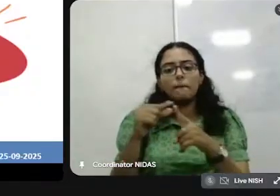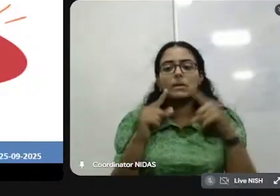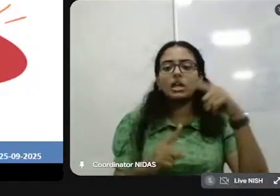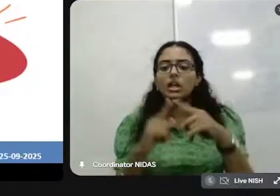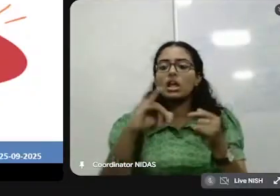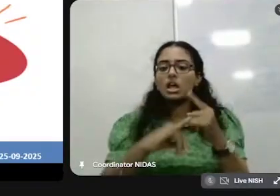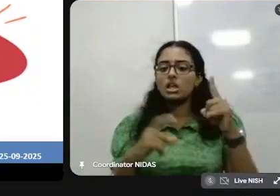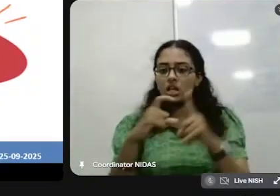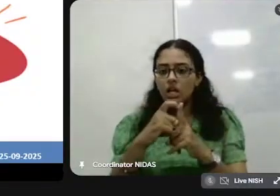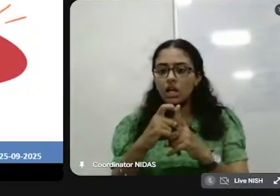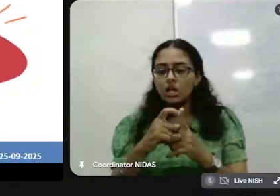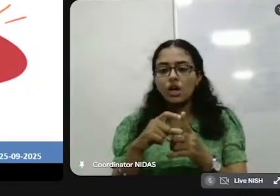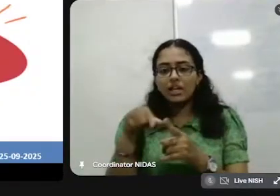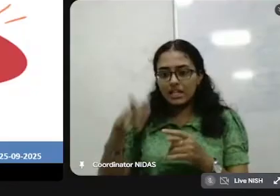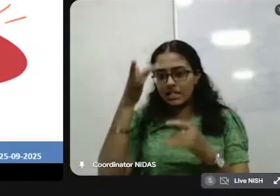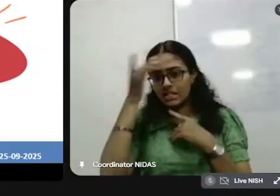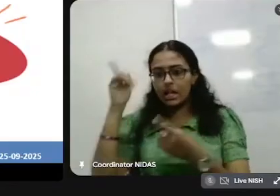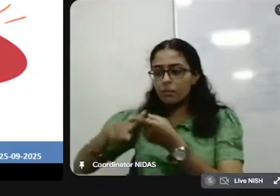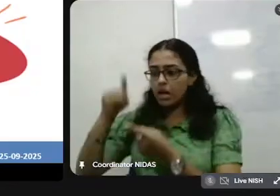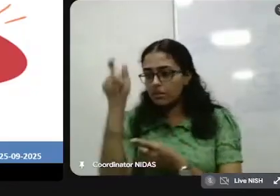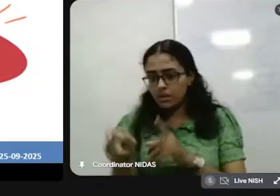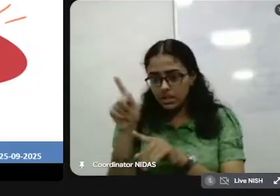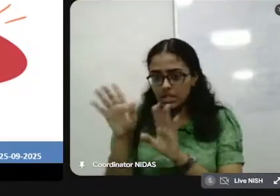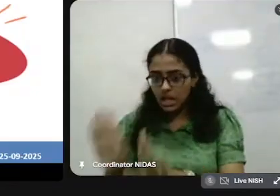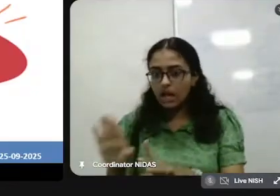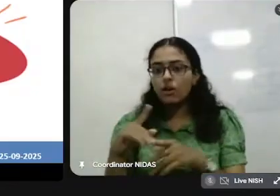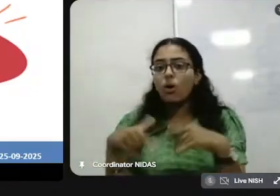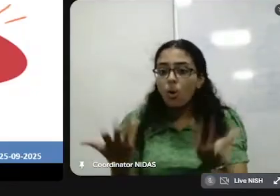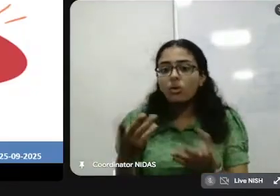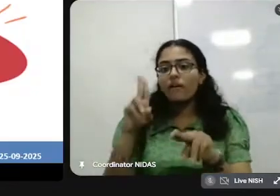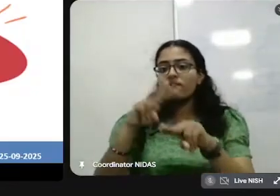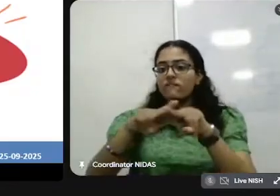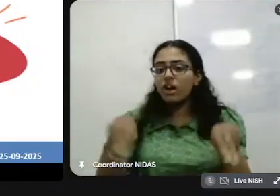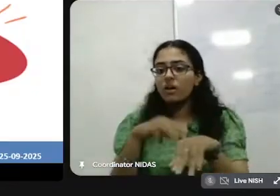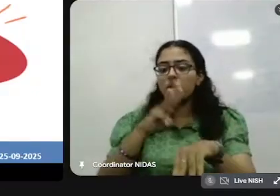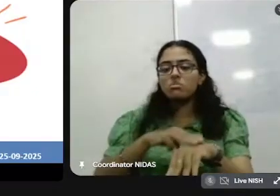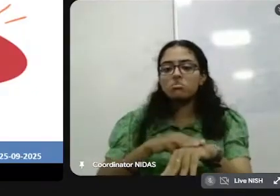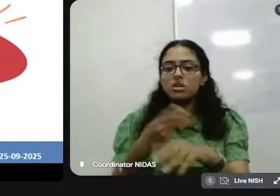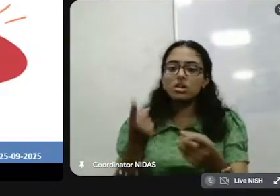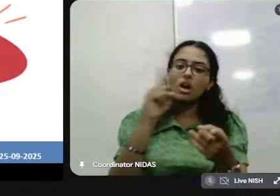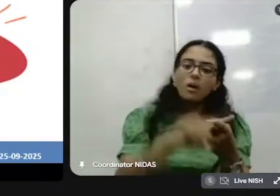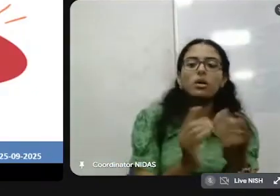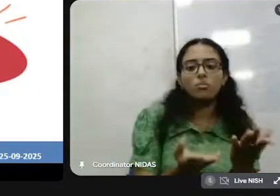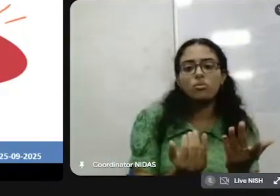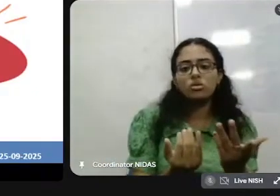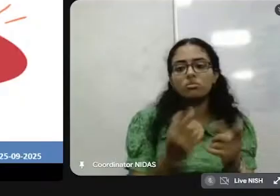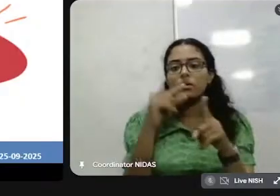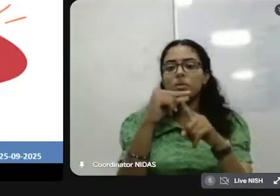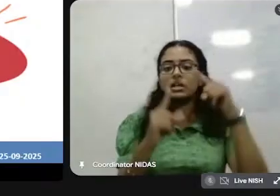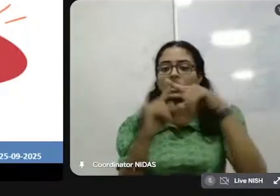വന്ന ആൾക്കും വരാൻ സാധ്യതയുണ്ട്. അതേപോലെ തന്നെ അദ്ദേഹത്തിന്റെ ഫാമിലി മെമ്പേഴ്സിനും ചിലപ്പോൾ PTSD പോലുള്ള ബുദ്ധിമുട്ടുകൾ കാണാൻ